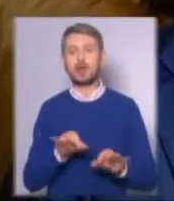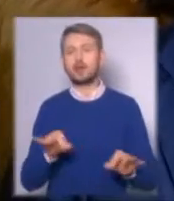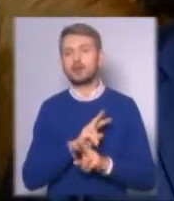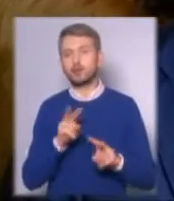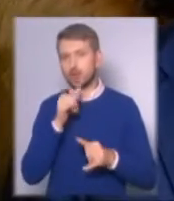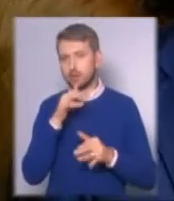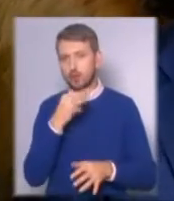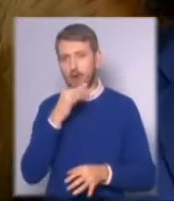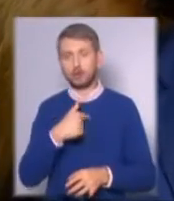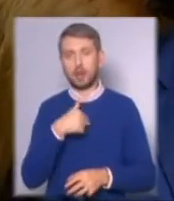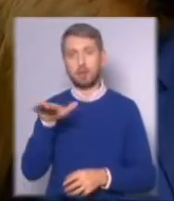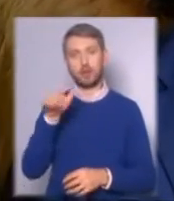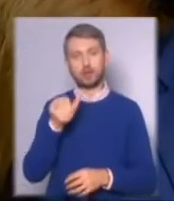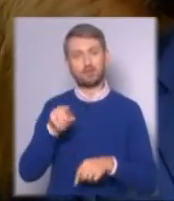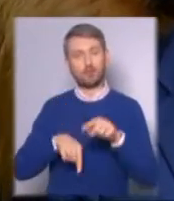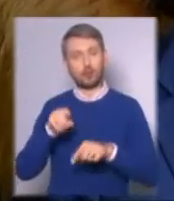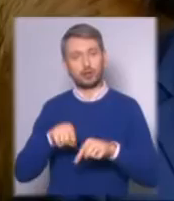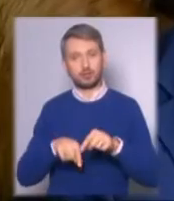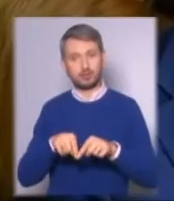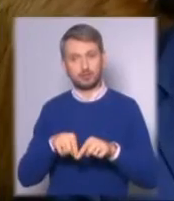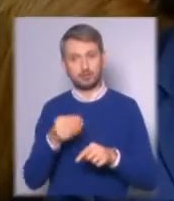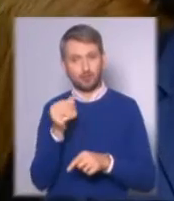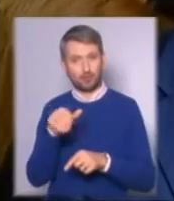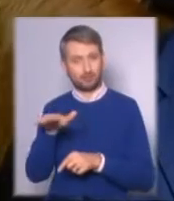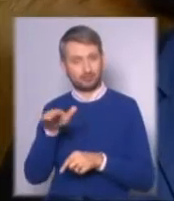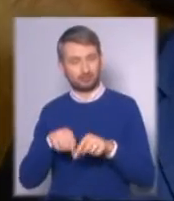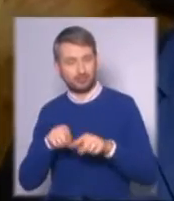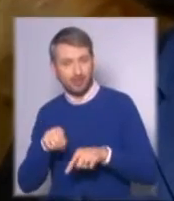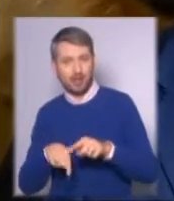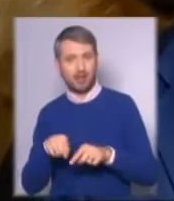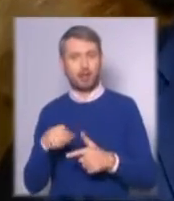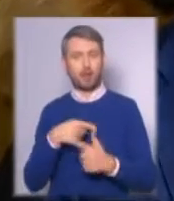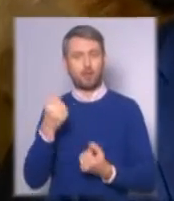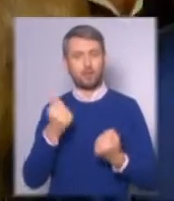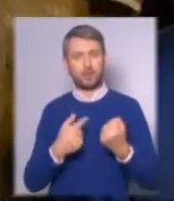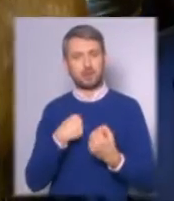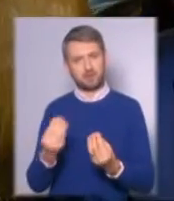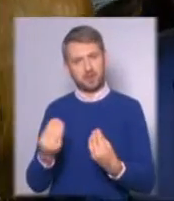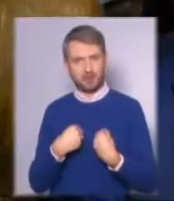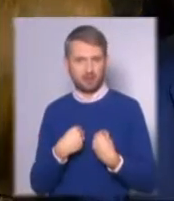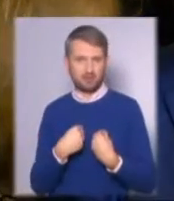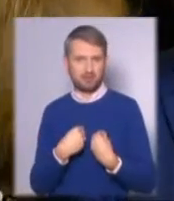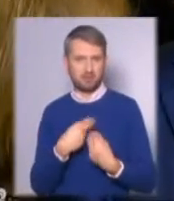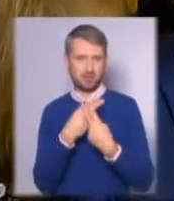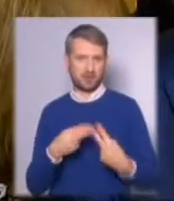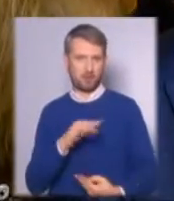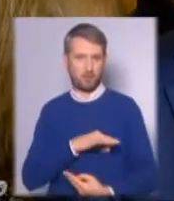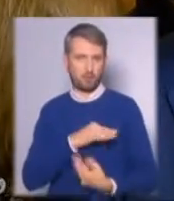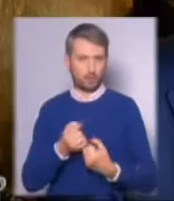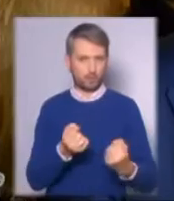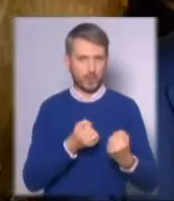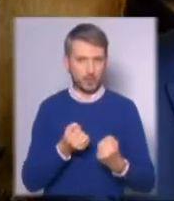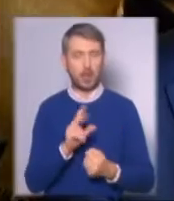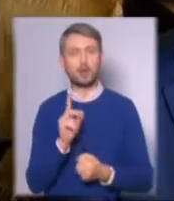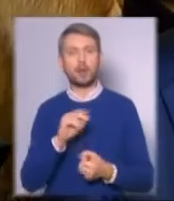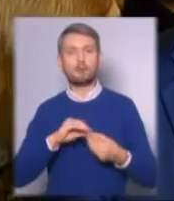що я позичив гроші у тещі, або мені мій водій надав в користування мерседеса. Друга проблема. Проблема, власне, в самому